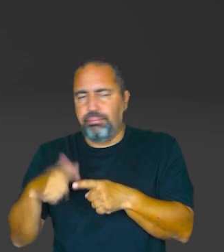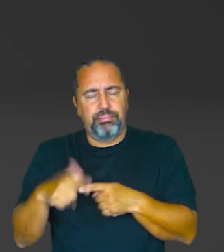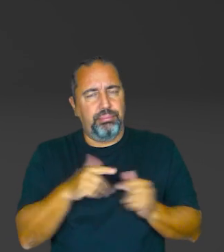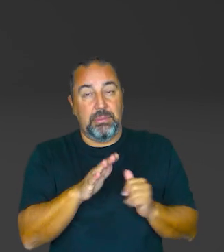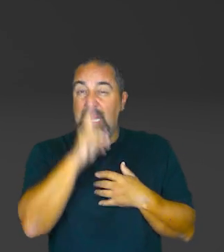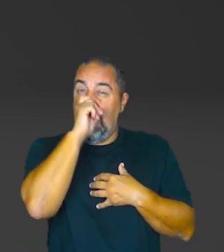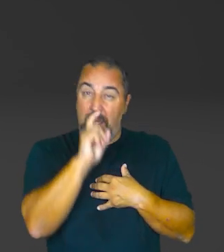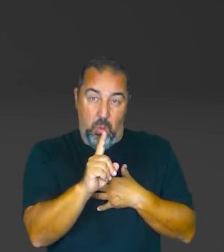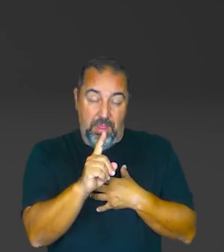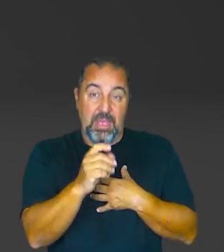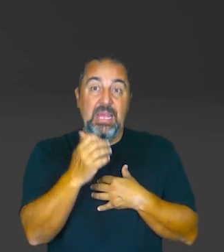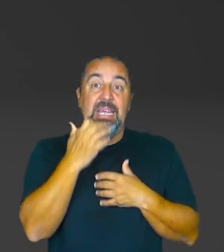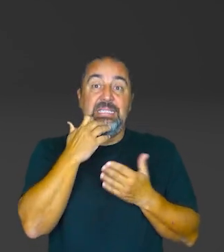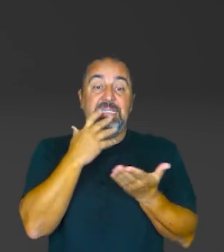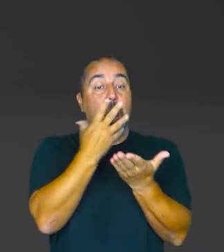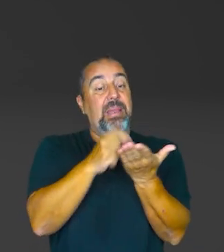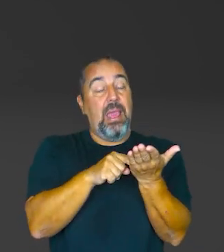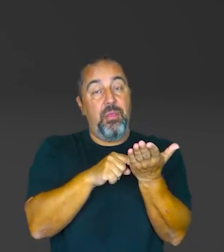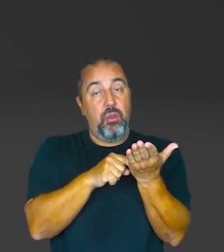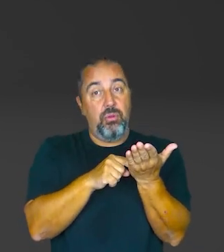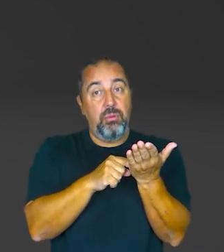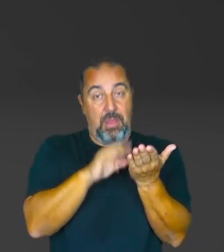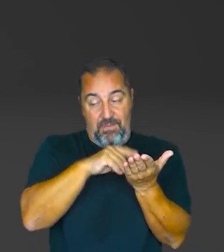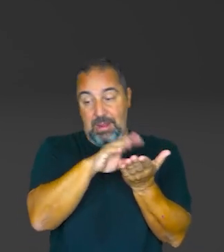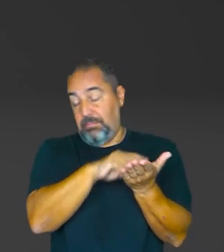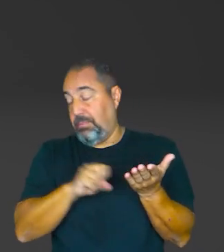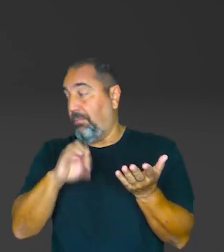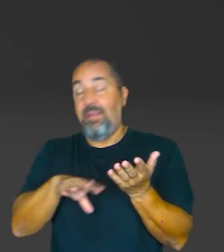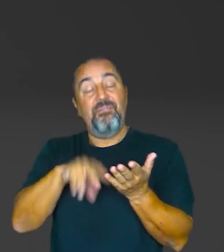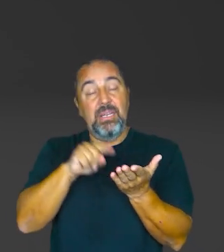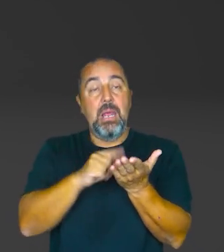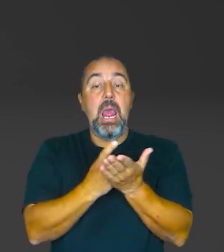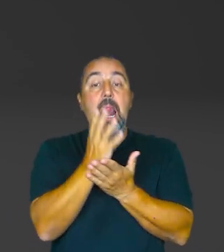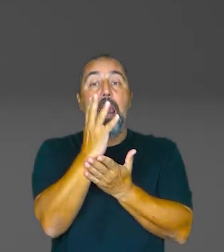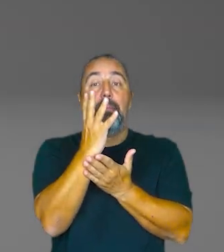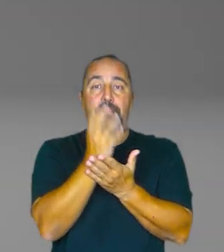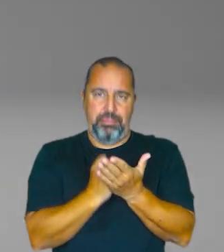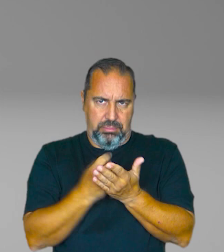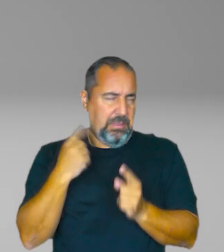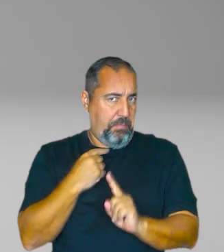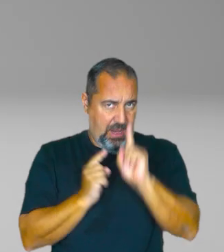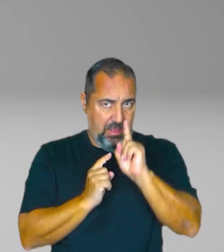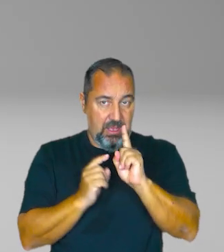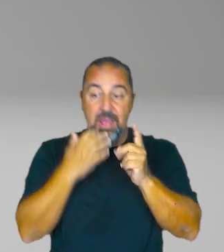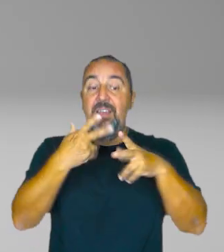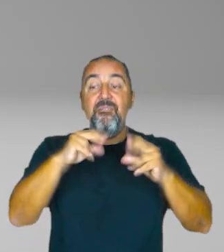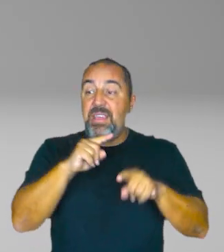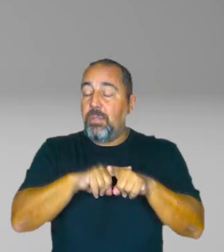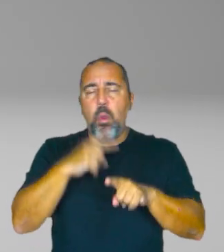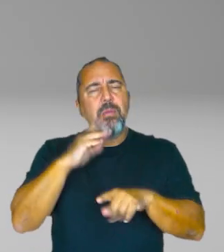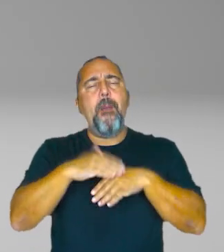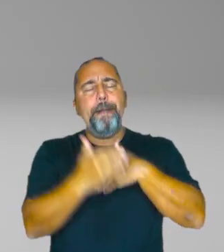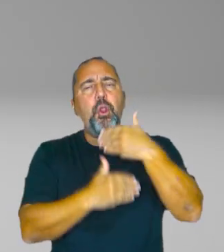zereginak. Gogoratu, aplikaziotik ateratzen bazara, zuhaitza galdu egingo da. 6.